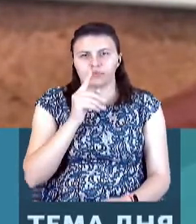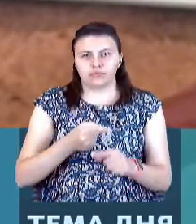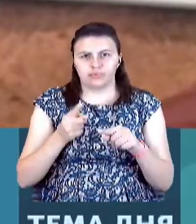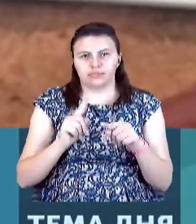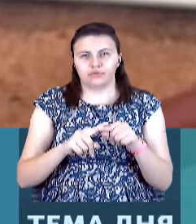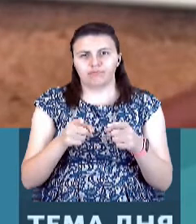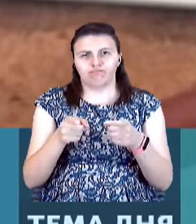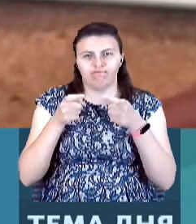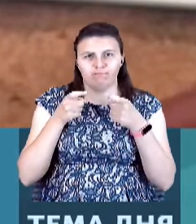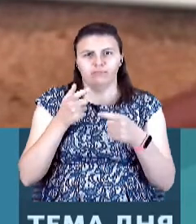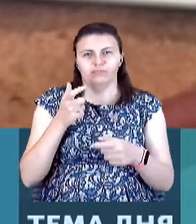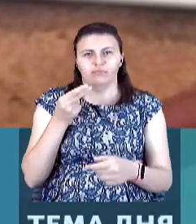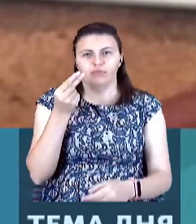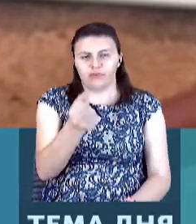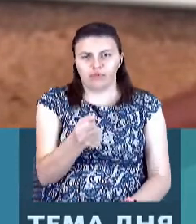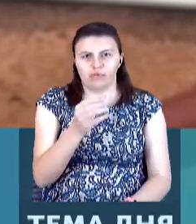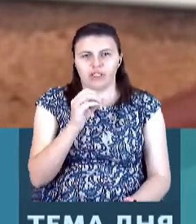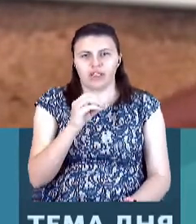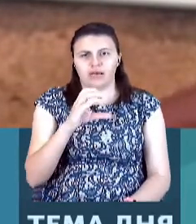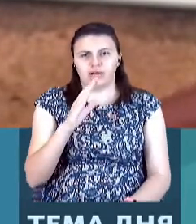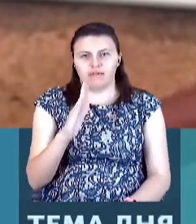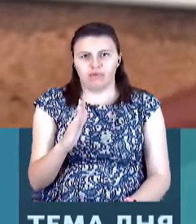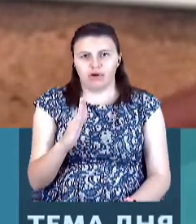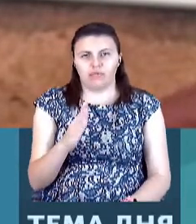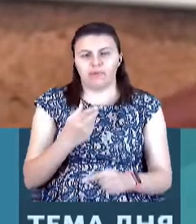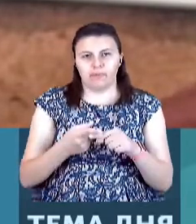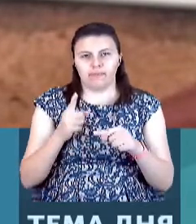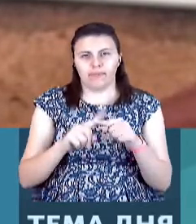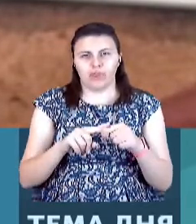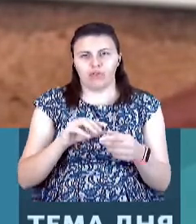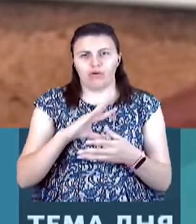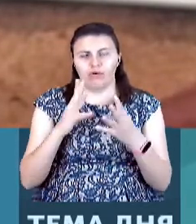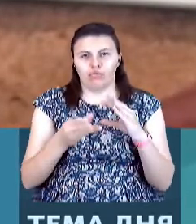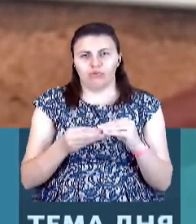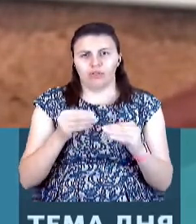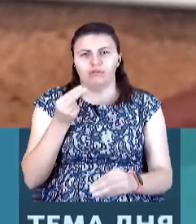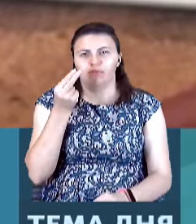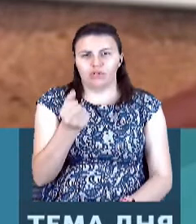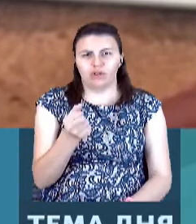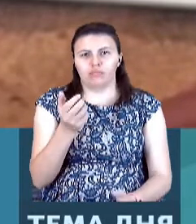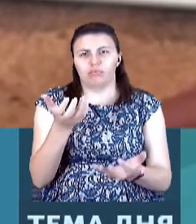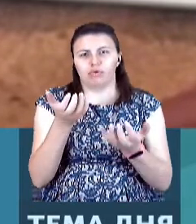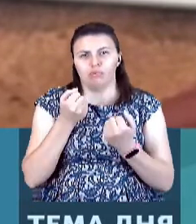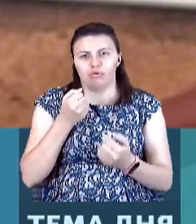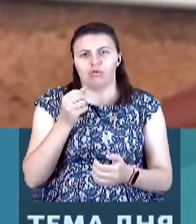і виплати ЄСВ, виходячи від цього обсягу, і виплати прибуткового податку, там, військового збору.